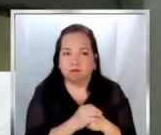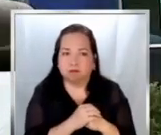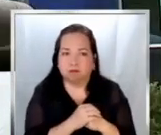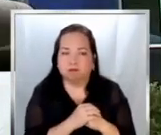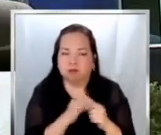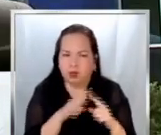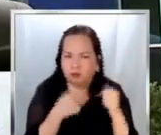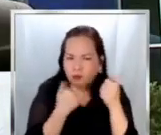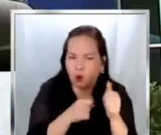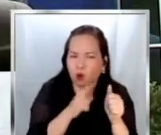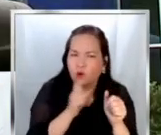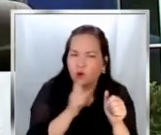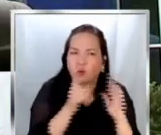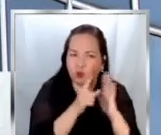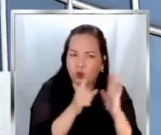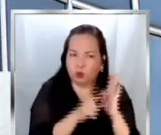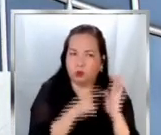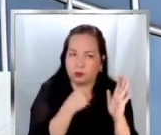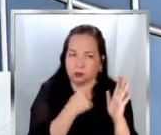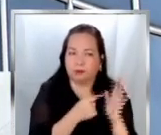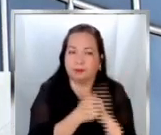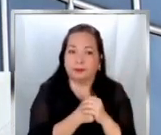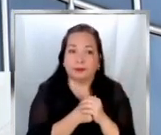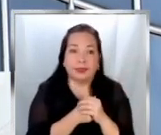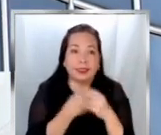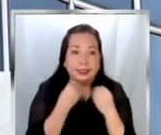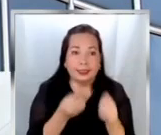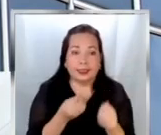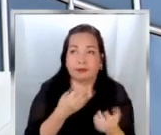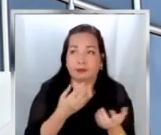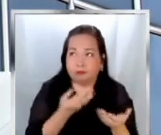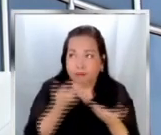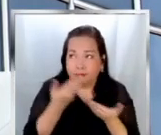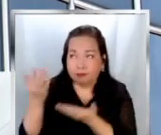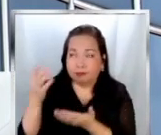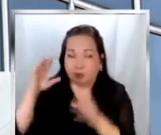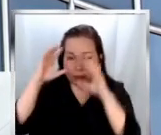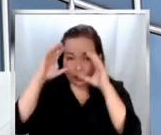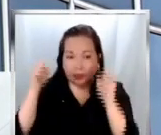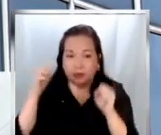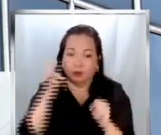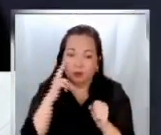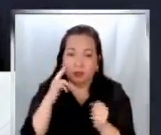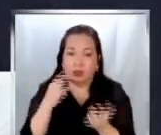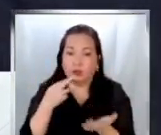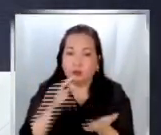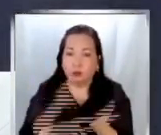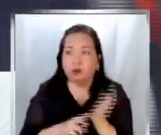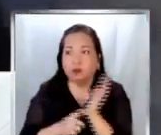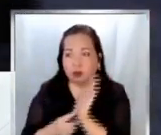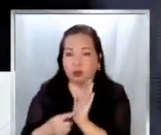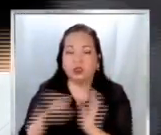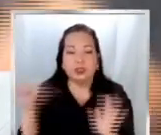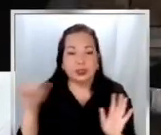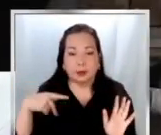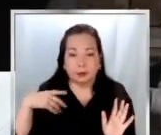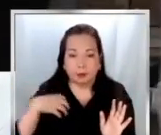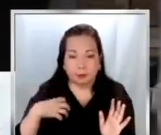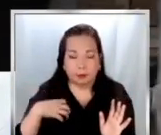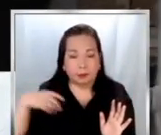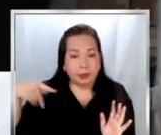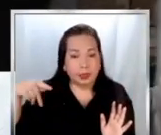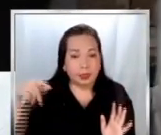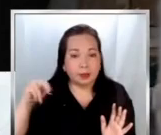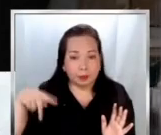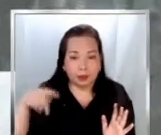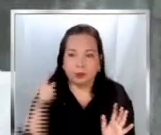batas. Bibigyan ng kopya ng report ang Pangulo, pati ang PNP, para na rin ma-review nila kung may mga dapat baguhin sa kanilang